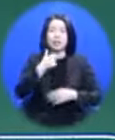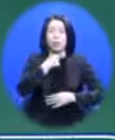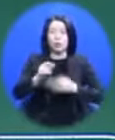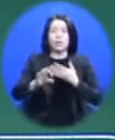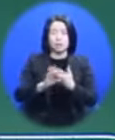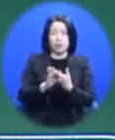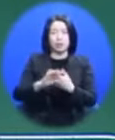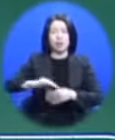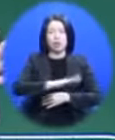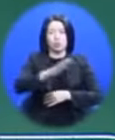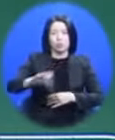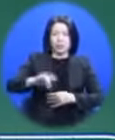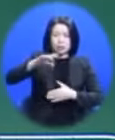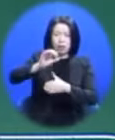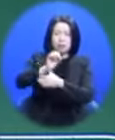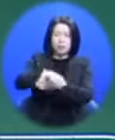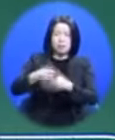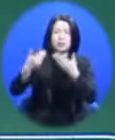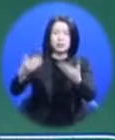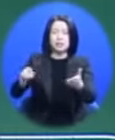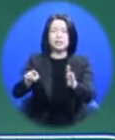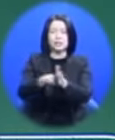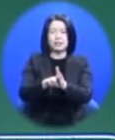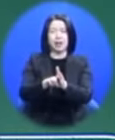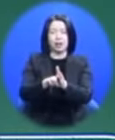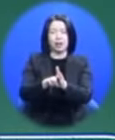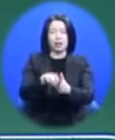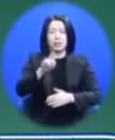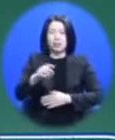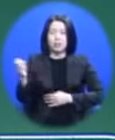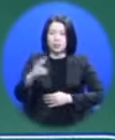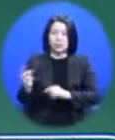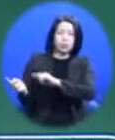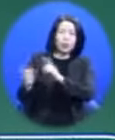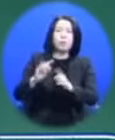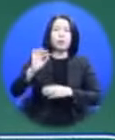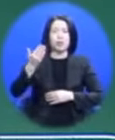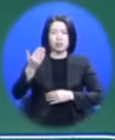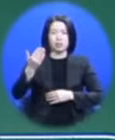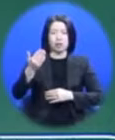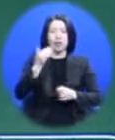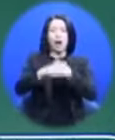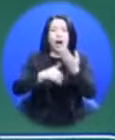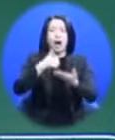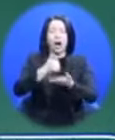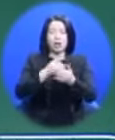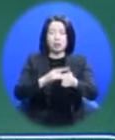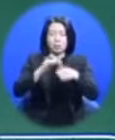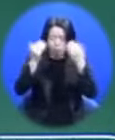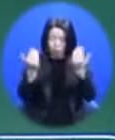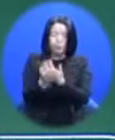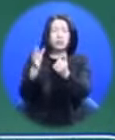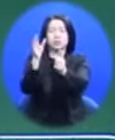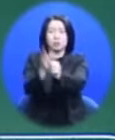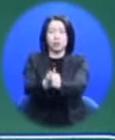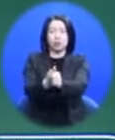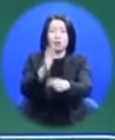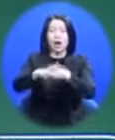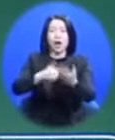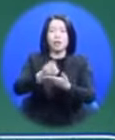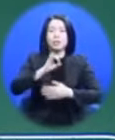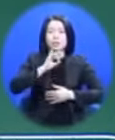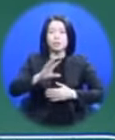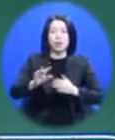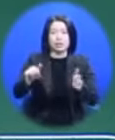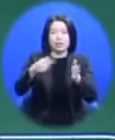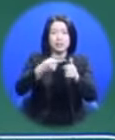우리는 첫 열매 드리는 신앙, 그것을 회복해야 된다. 하나님께 우리의 모든 것을 맡기고 하나님만 의지하는